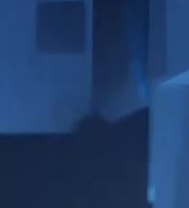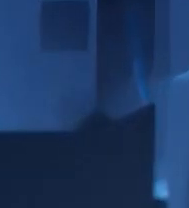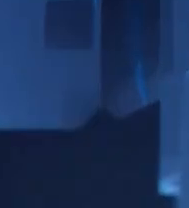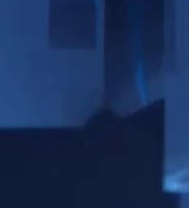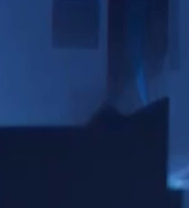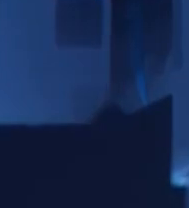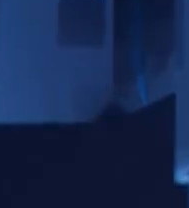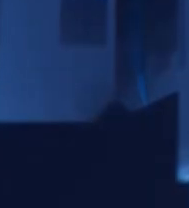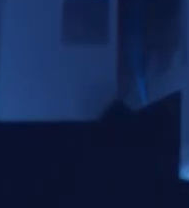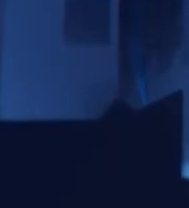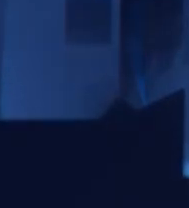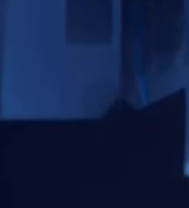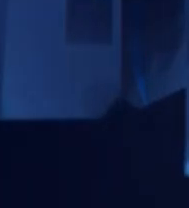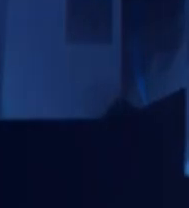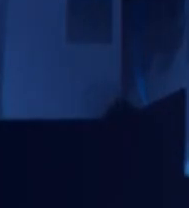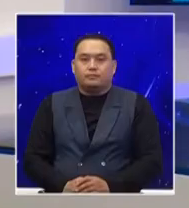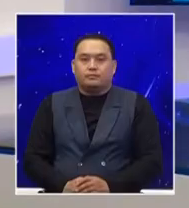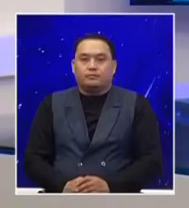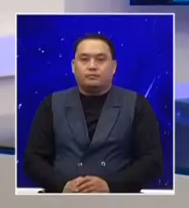при президенте Республики Казахстан.